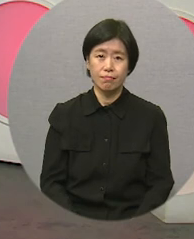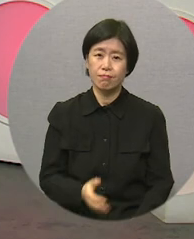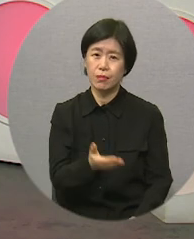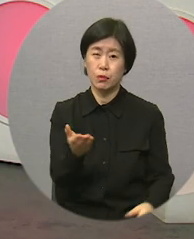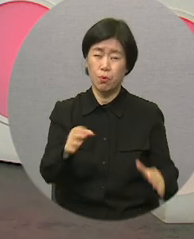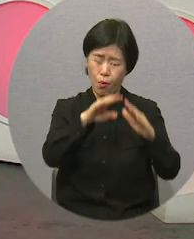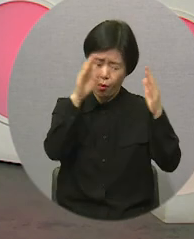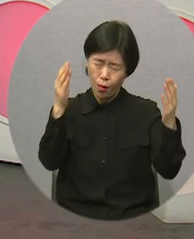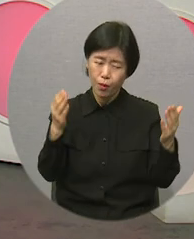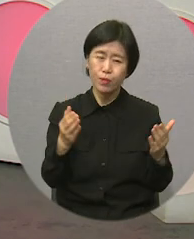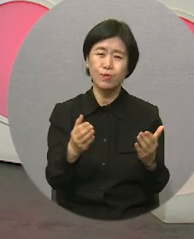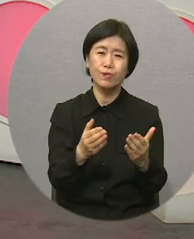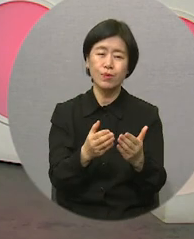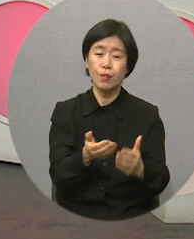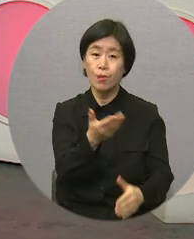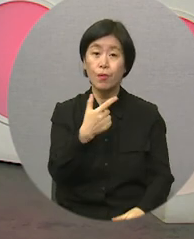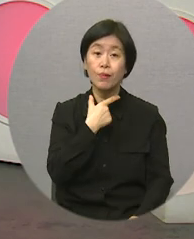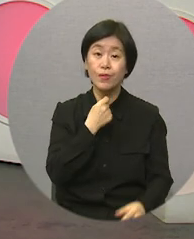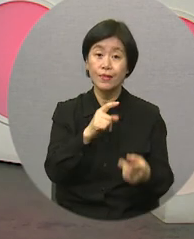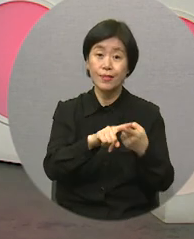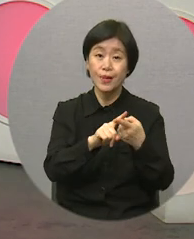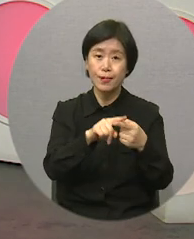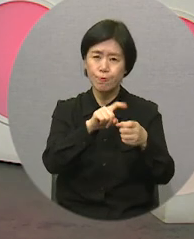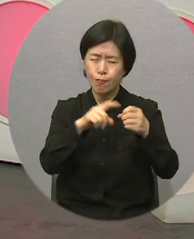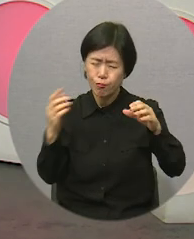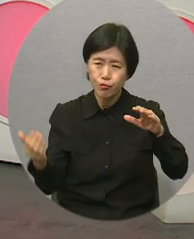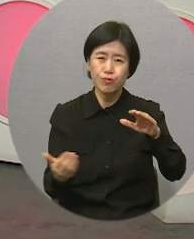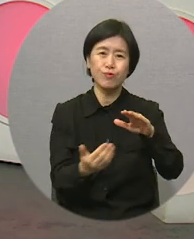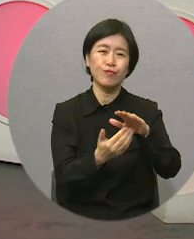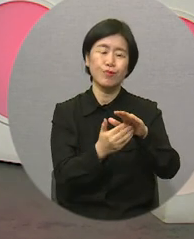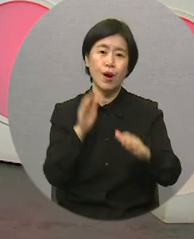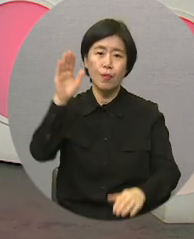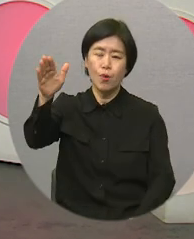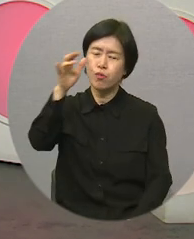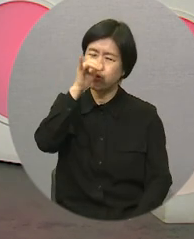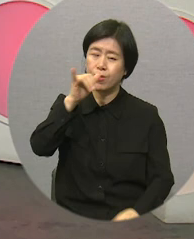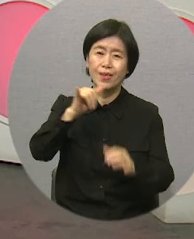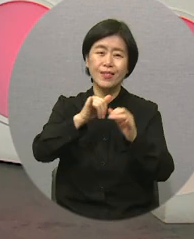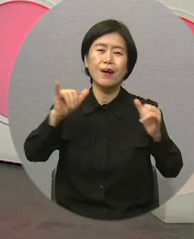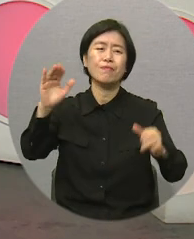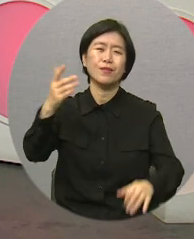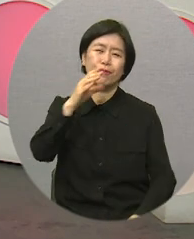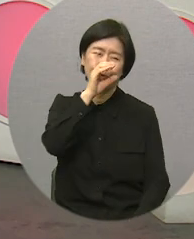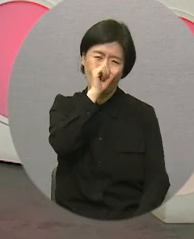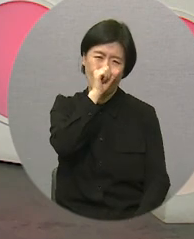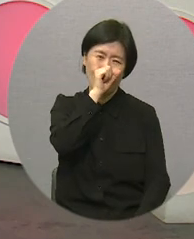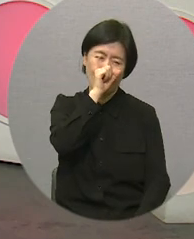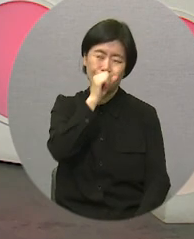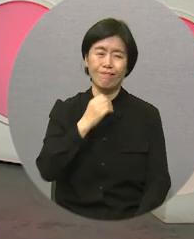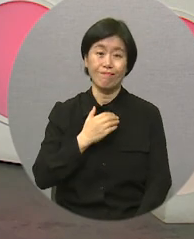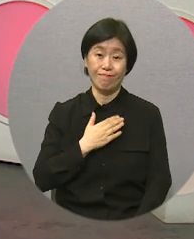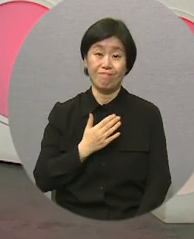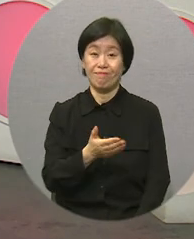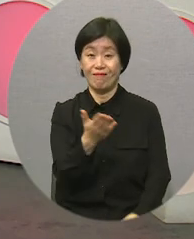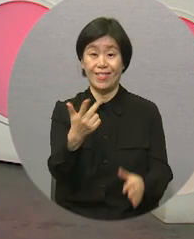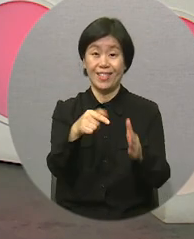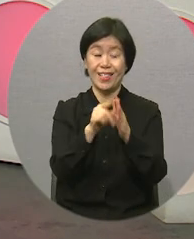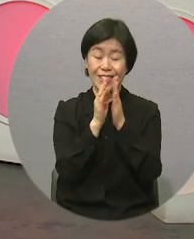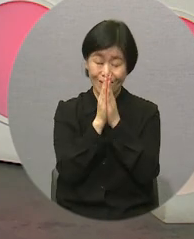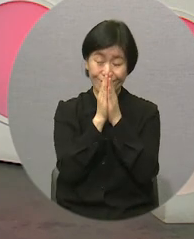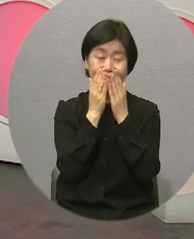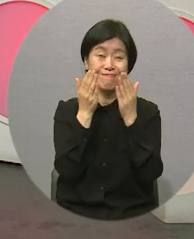빠짐없이 꼭다 자기 소원 다 이루고 훌륭한 사람이 됐으면 이 준우 형이